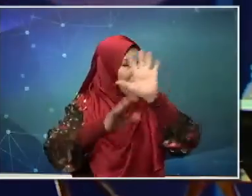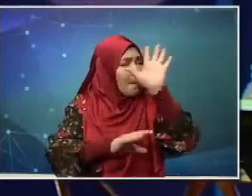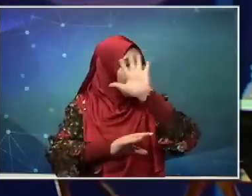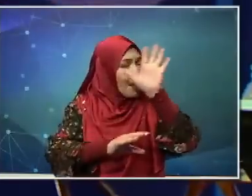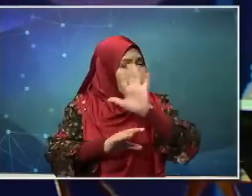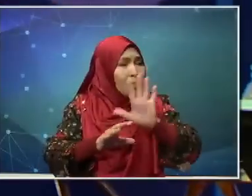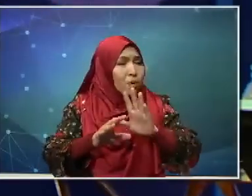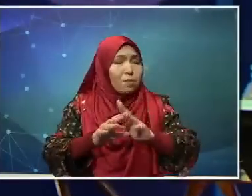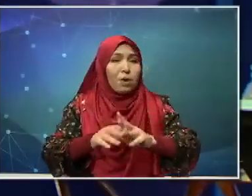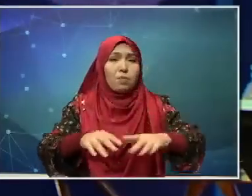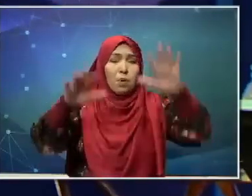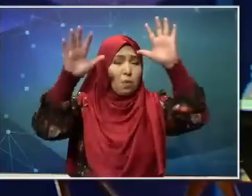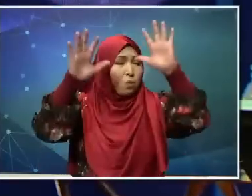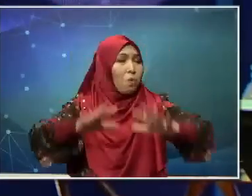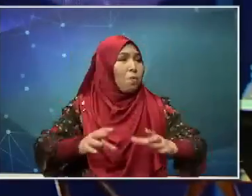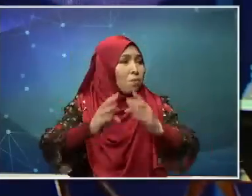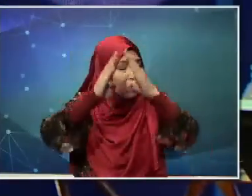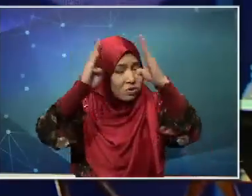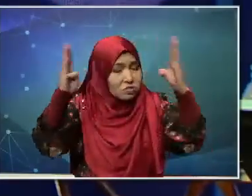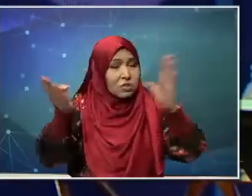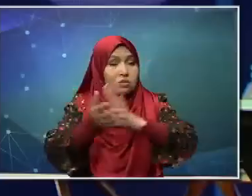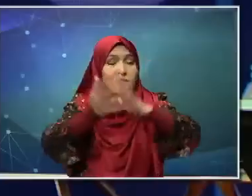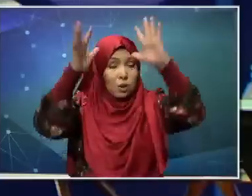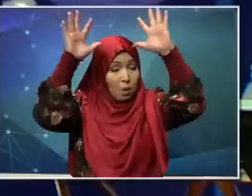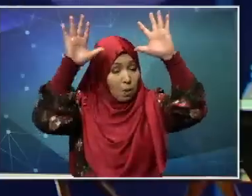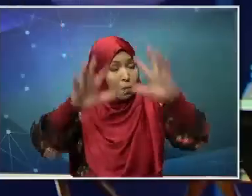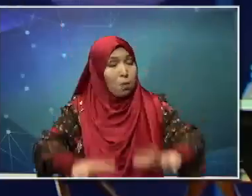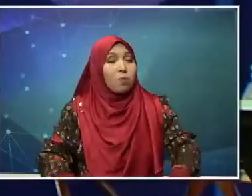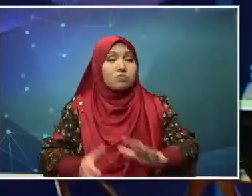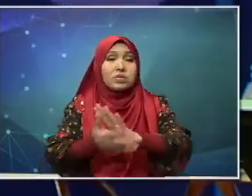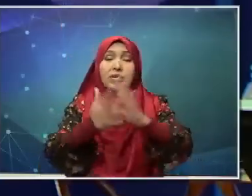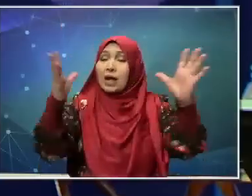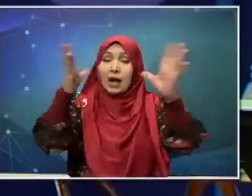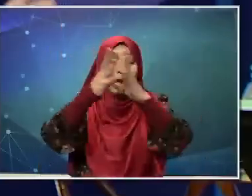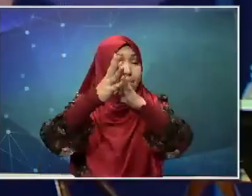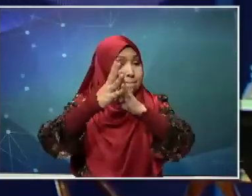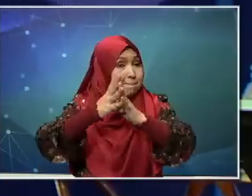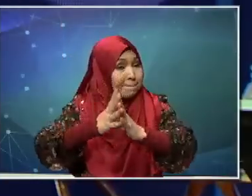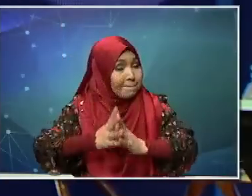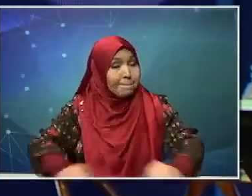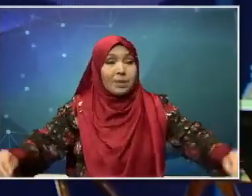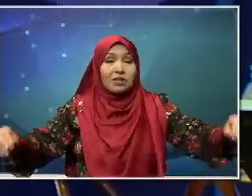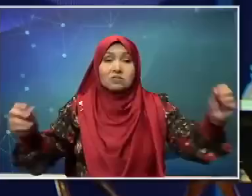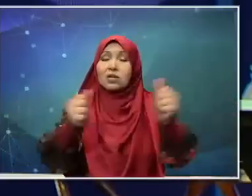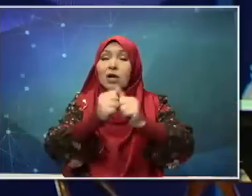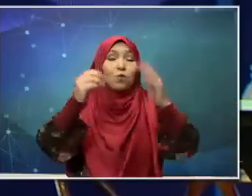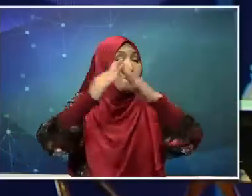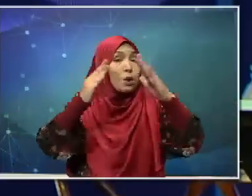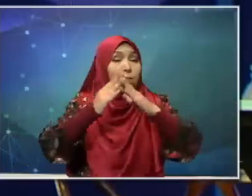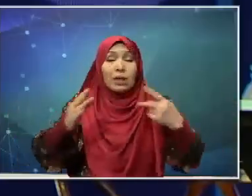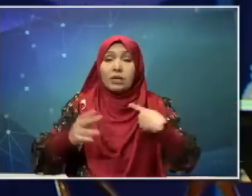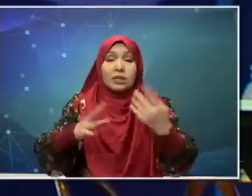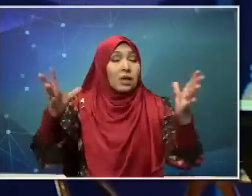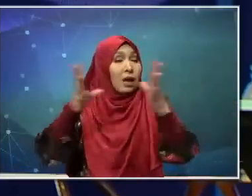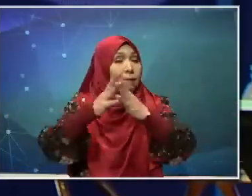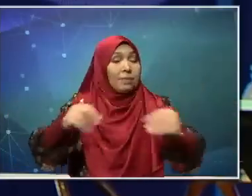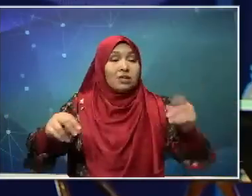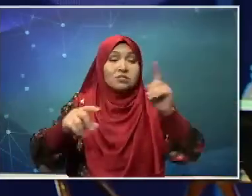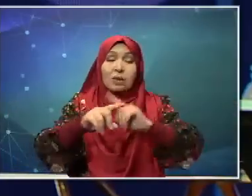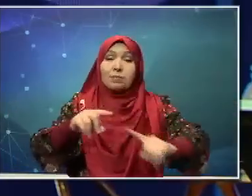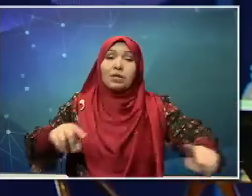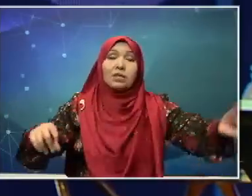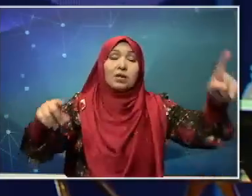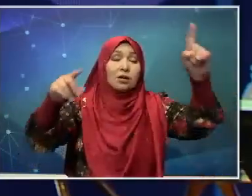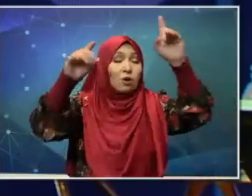Allah kalau sebesar begini di jatuh habitbull habis itu itunya tuh hingga Umah umah Kita habis jadi itu tapi beda qodarnya itu